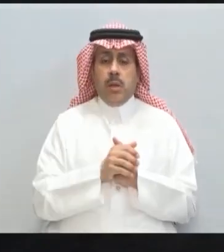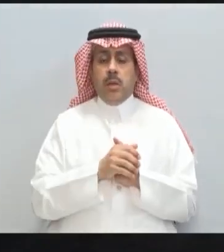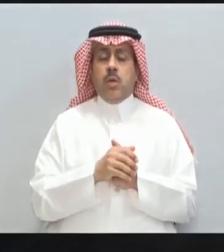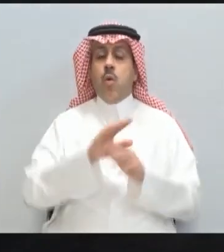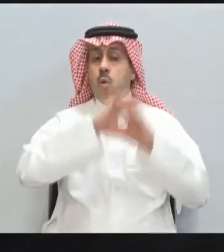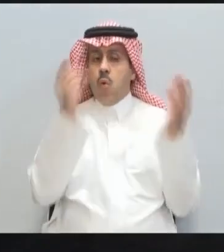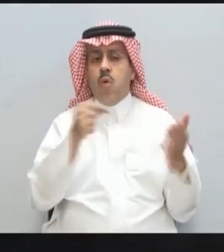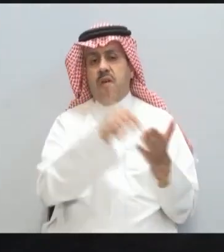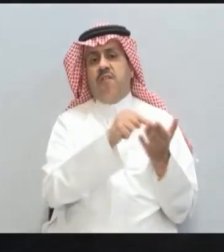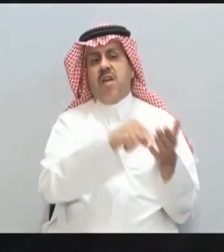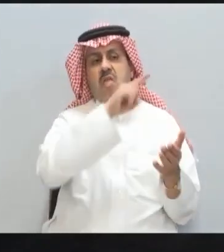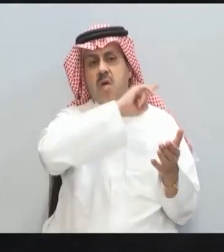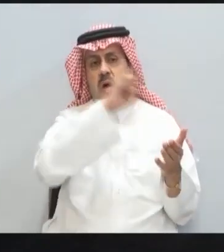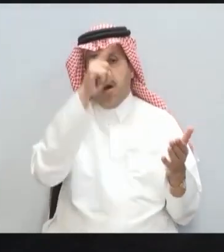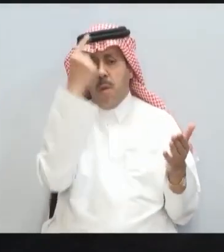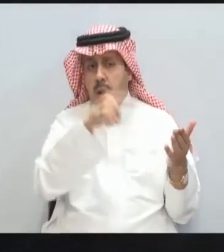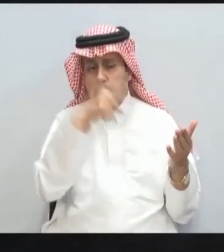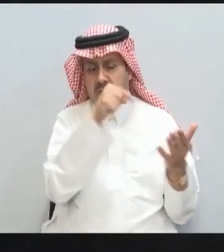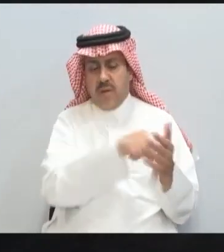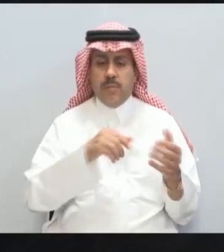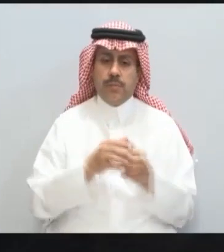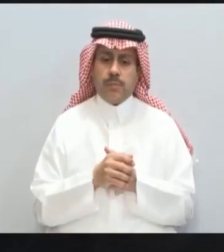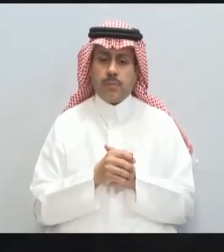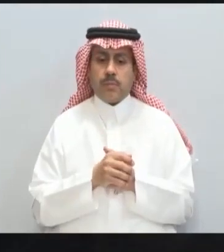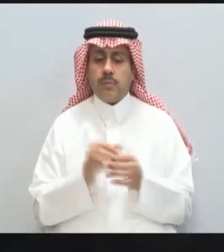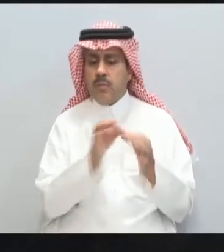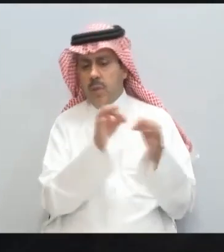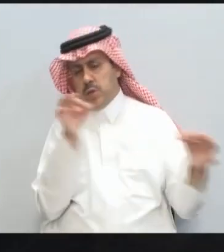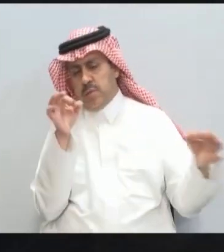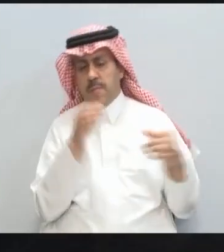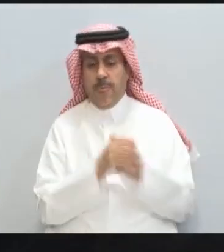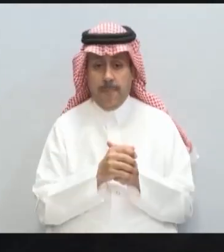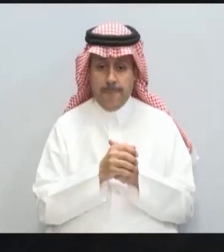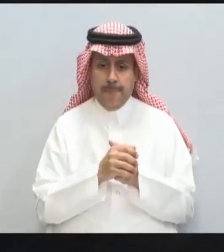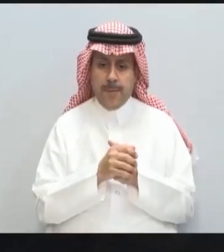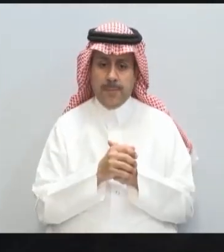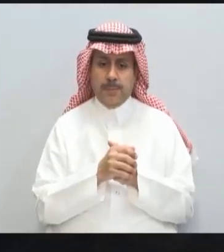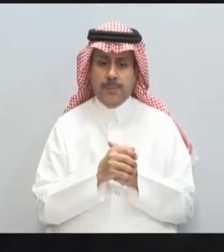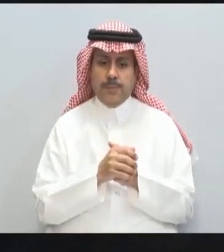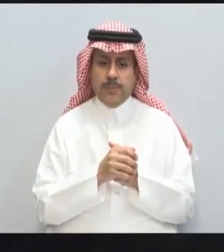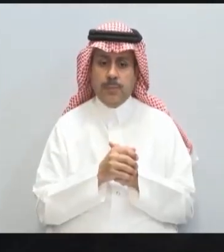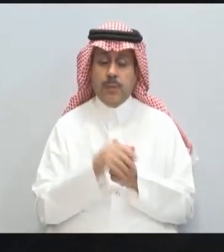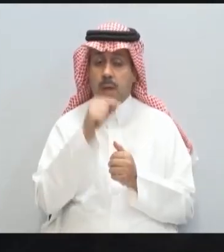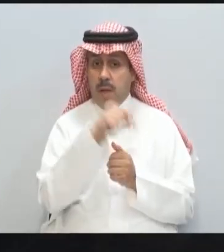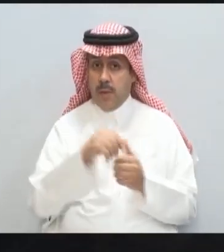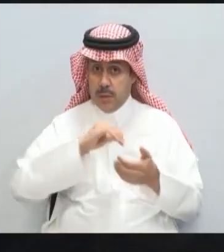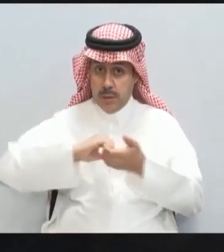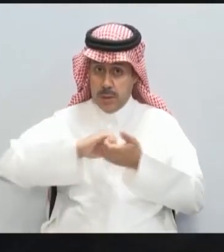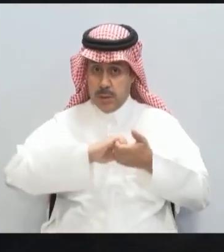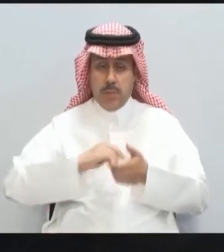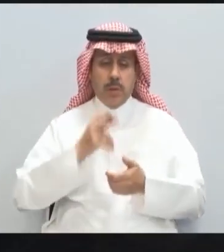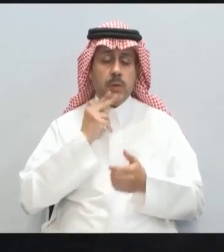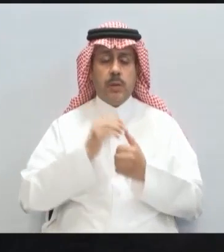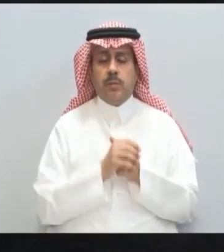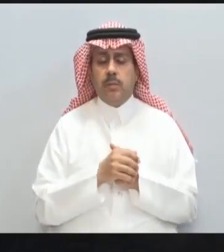المنهيات داخله تحت هذه الثلاث اذا هذا ما جعل هذا الصحابي الجليل